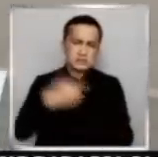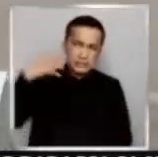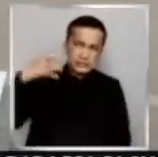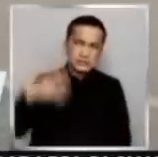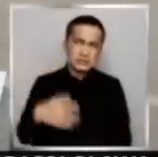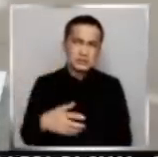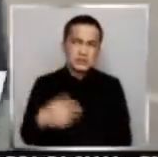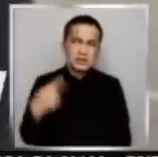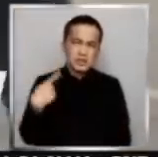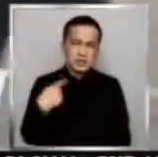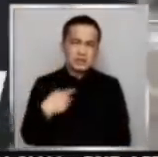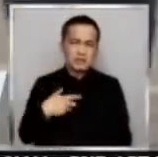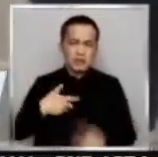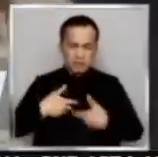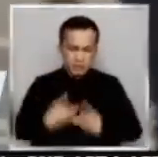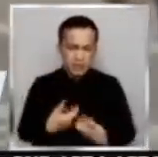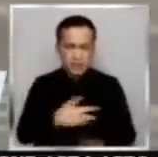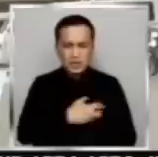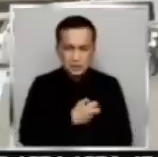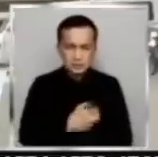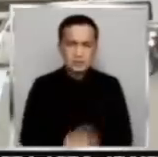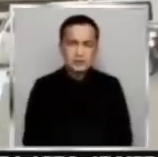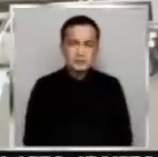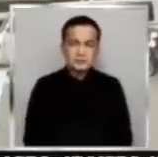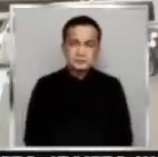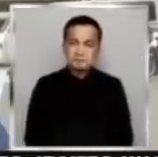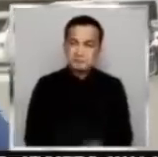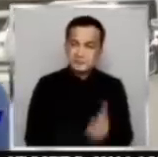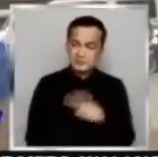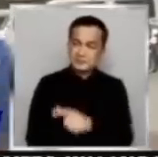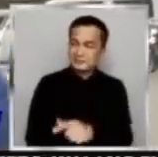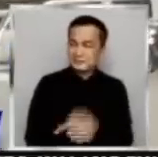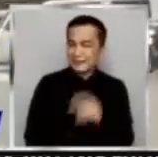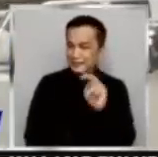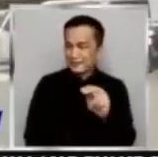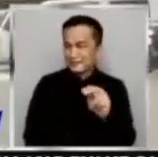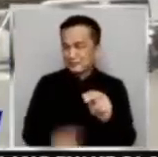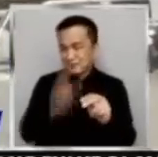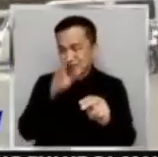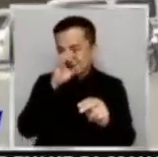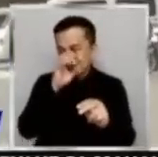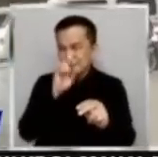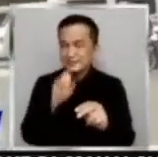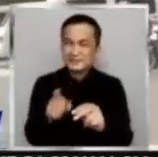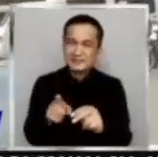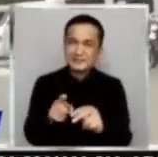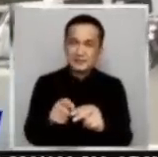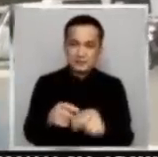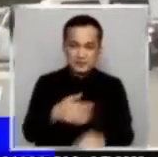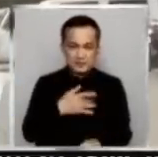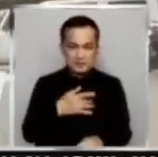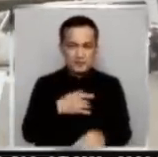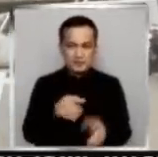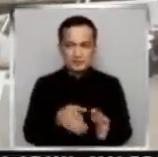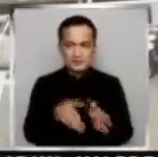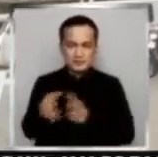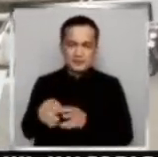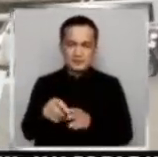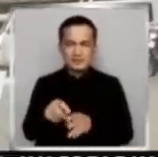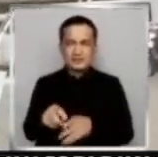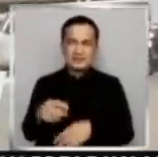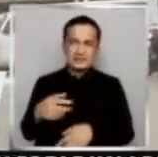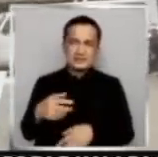exhaustion. Siyempre, kailangan. Matanda na eh. Kasi pag nararamdaman ko, tatabi talaga ako. Kasi mararamdaman, tatas yung iinit yung katawan mo